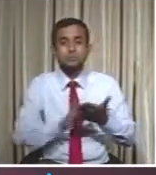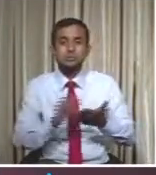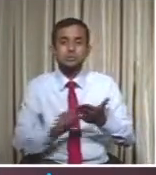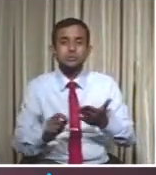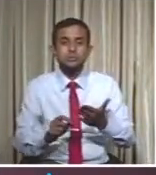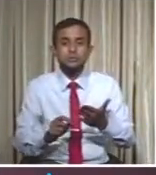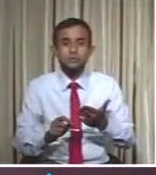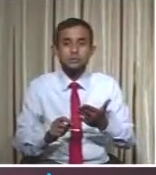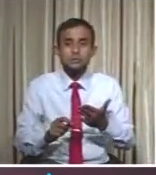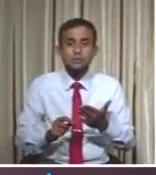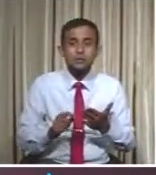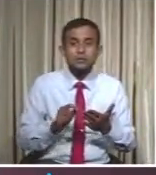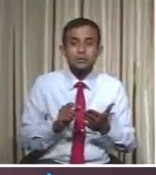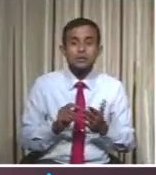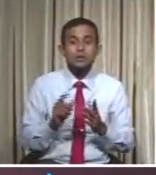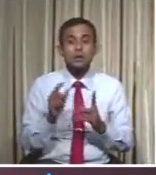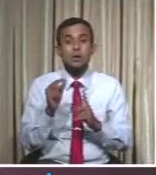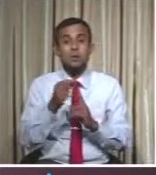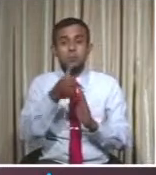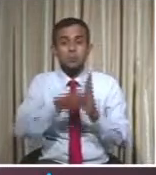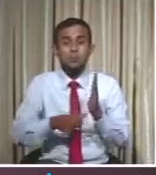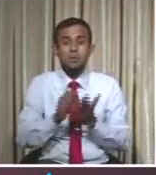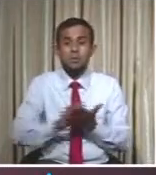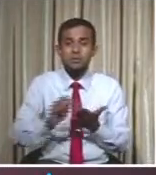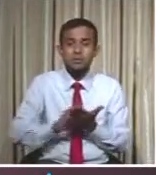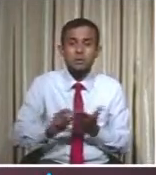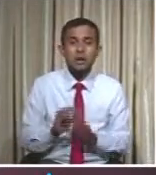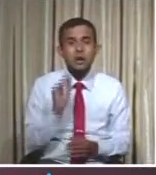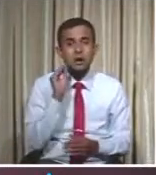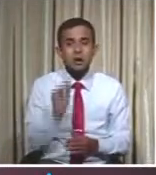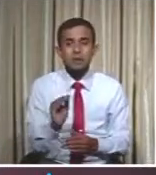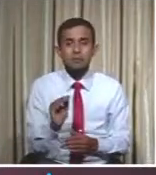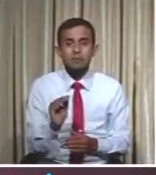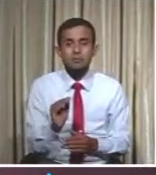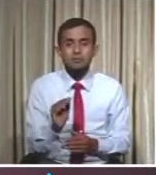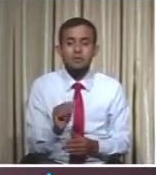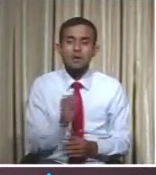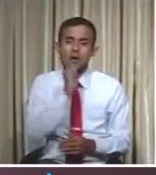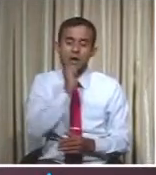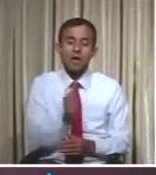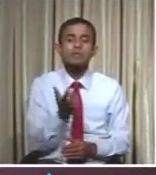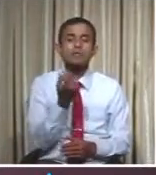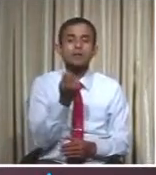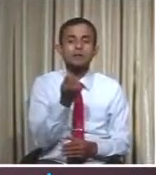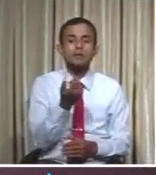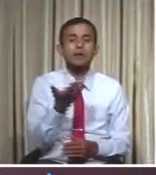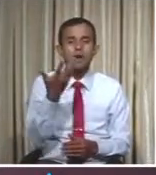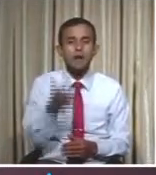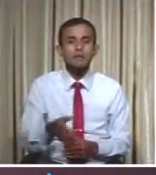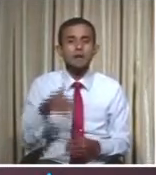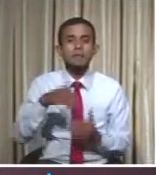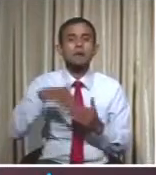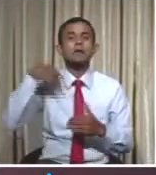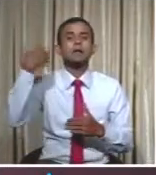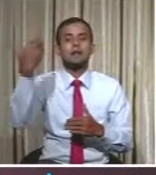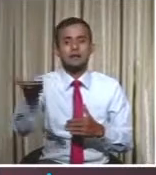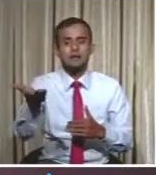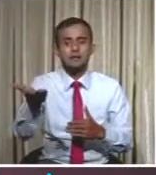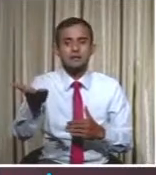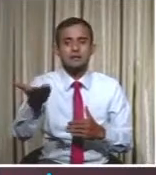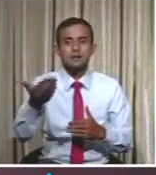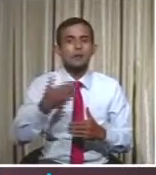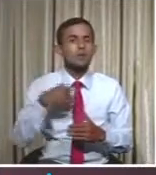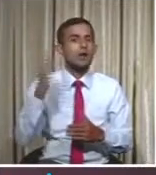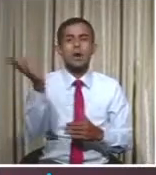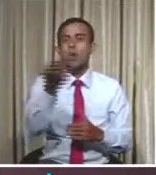think tanks policy papers දායි නමුත් ඇත්ත ආර්ථිකය සිද්ධ වෙන්නේ මේකෙන් පිට ඒවා අපි